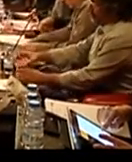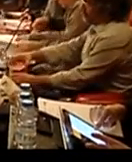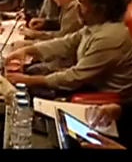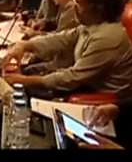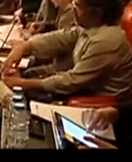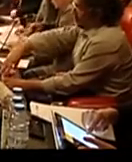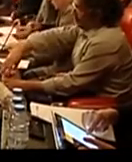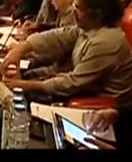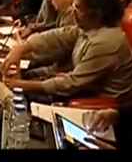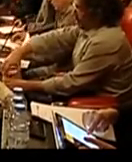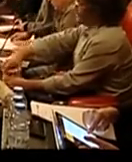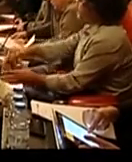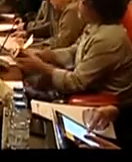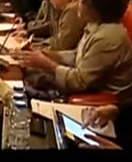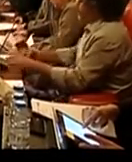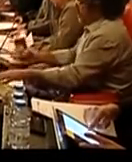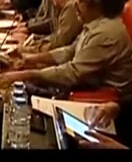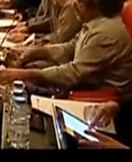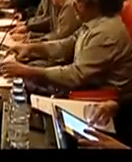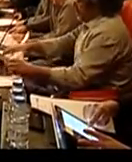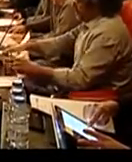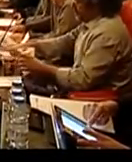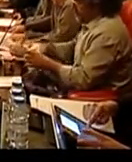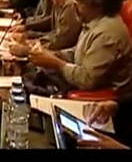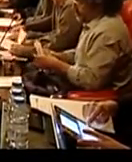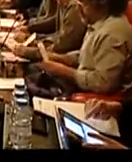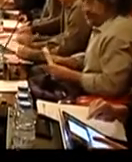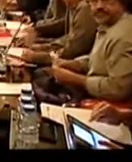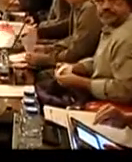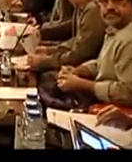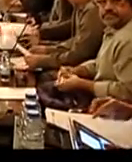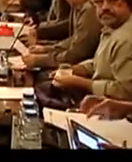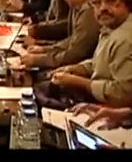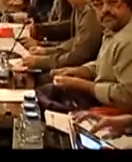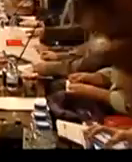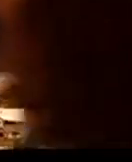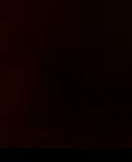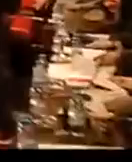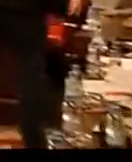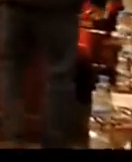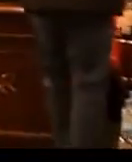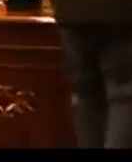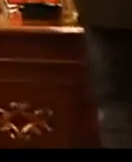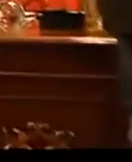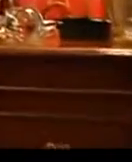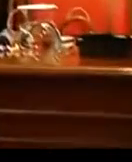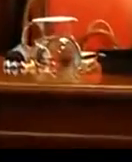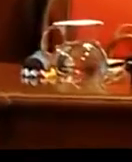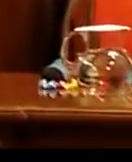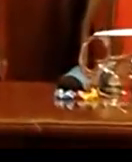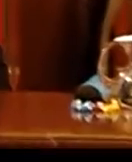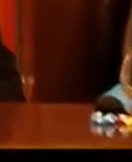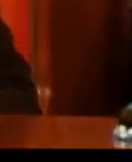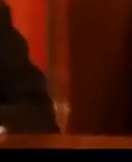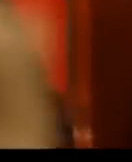sembla, comencem. Senyor regidor. Senyor regidor, comencem ja el ple, sisplau.